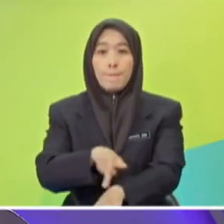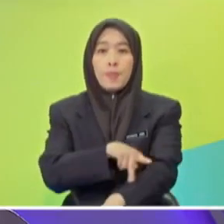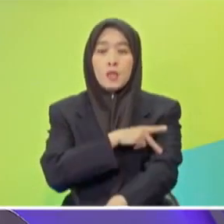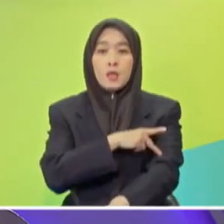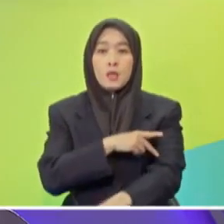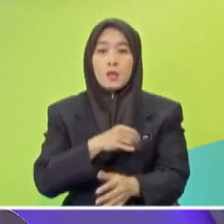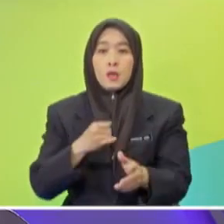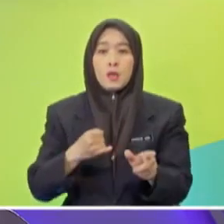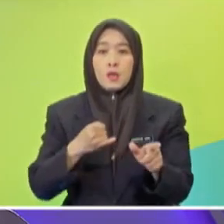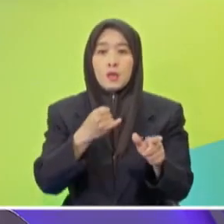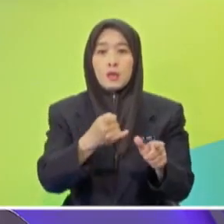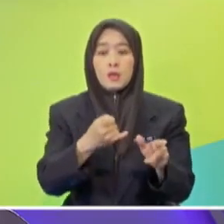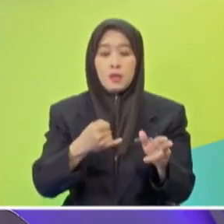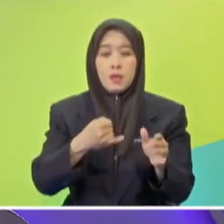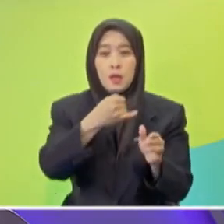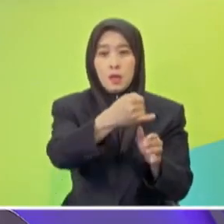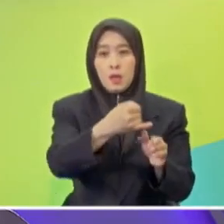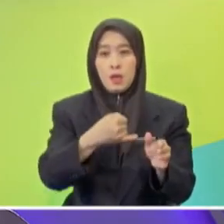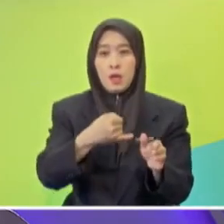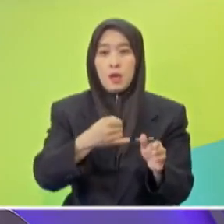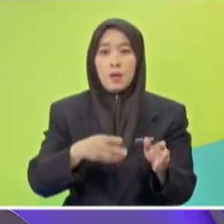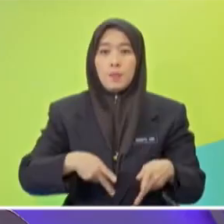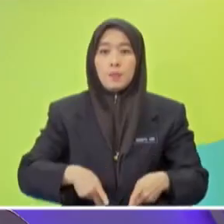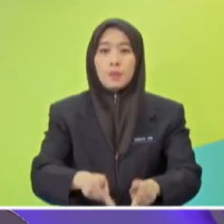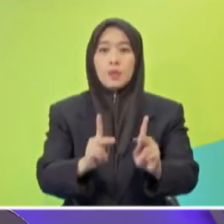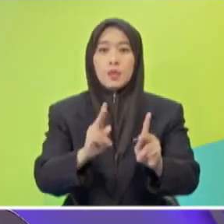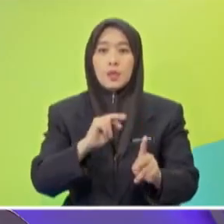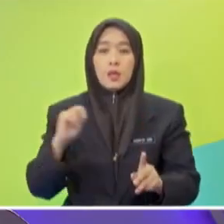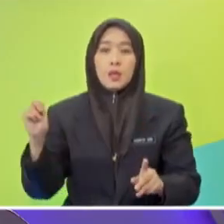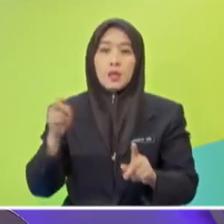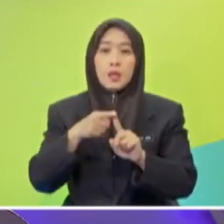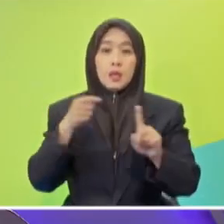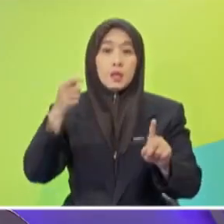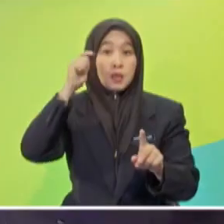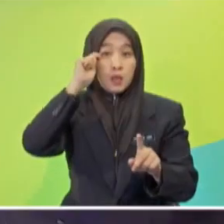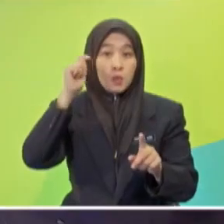contohnya jarak perjalanan Cikgu daripada nganu sampai ke si pentas